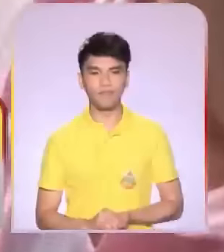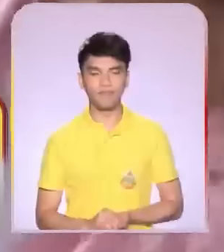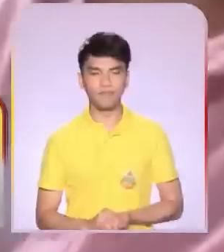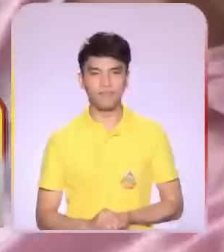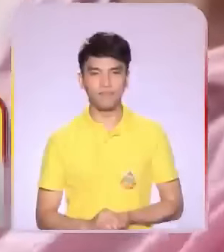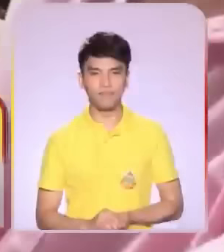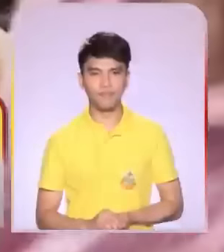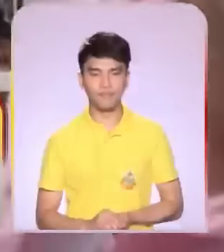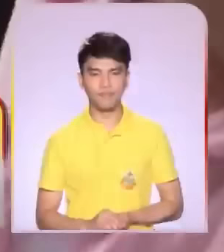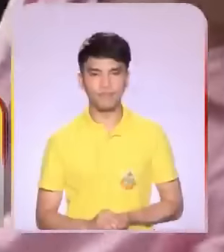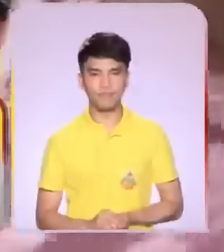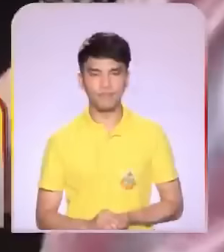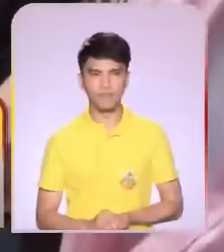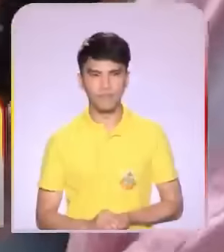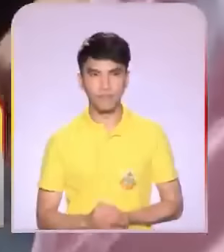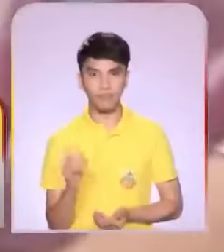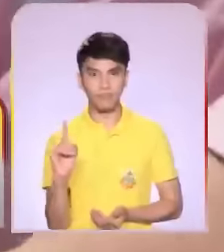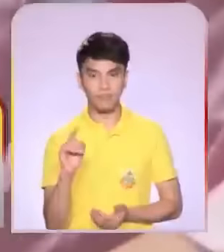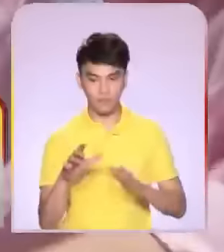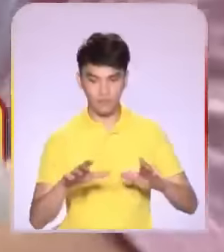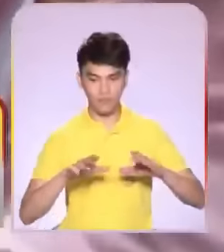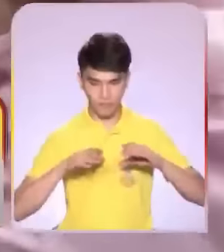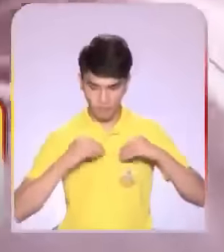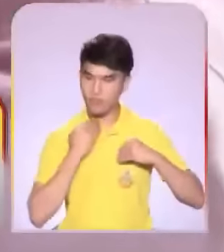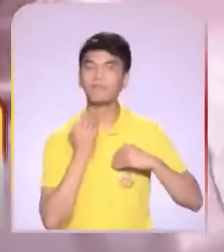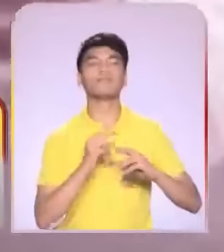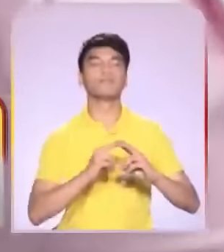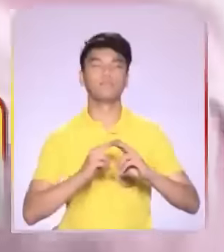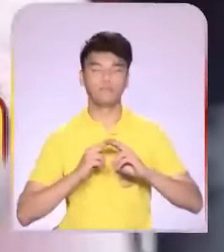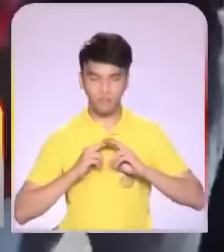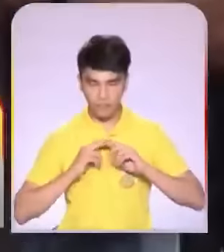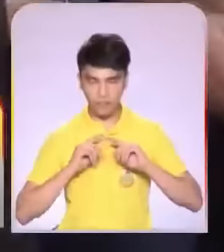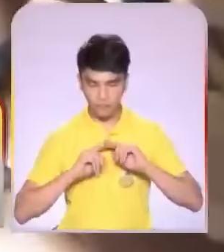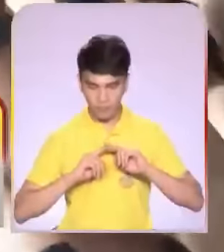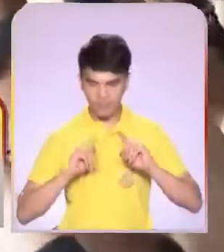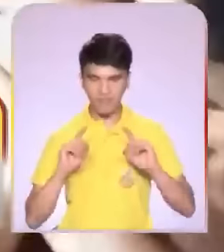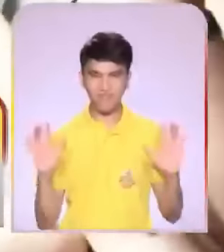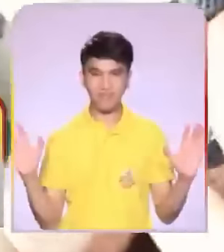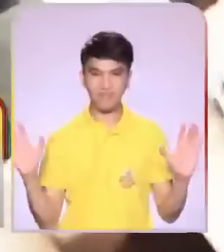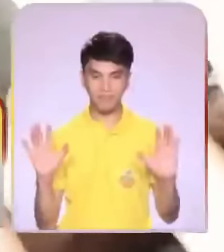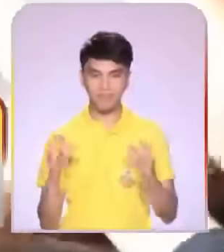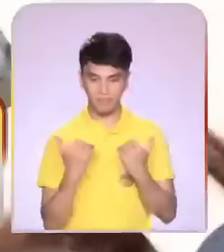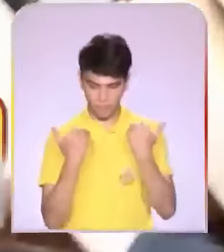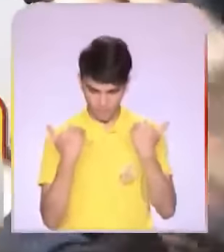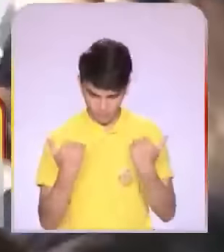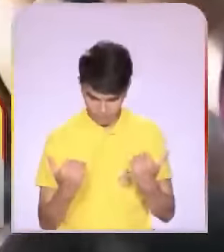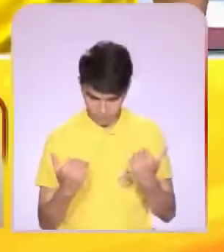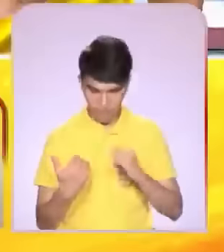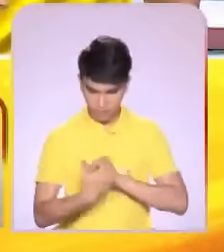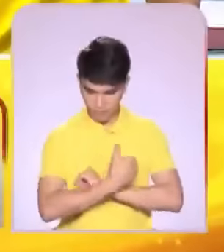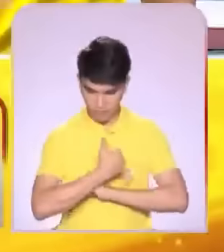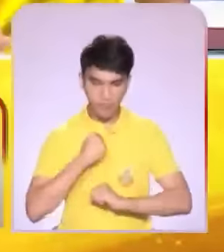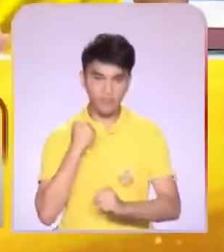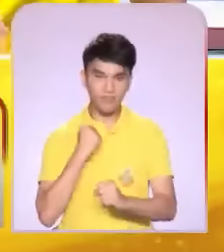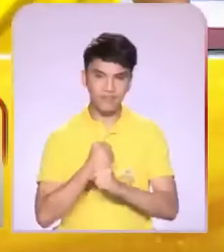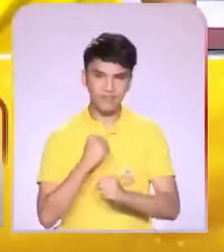รายการของเขาก็นี่แหละฮะเขาก็ยอมรับเป็นเสียงเขาแต่ไม่ขอไม่ยืนยันนะฮะว่านักการเมืองคน